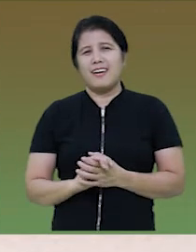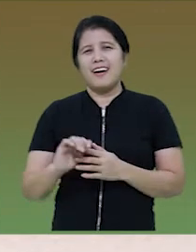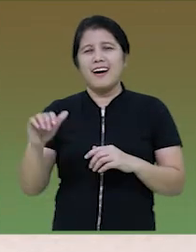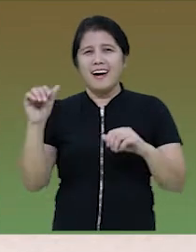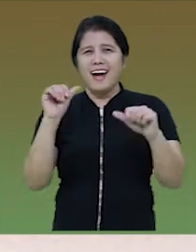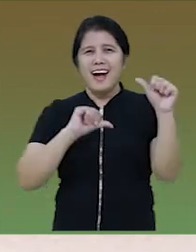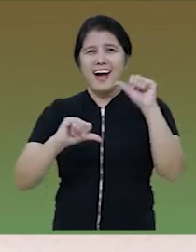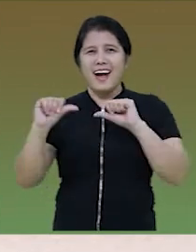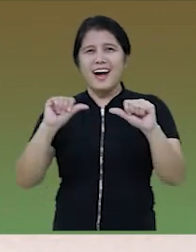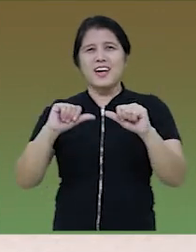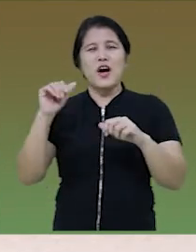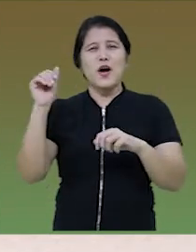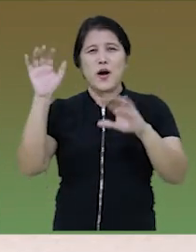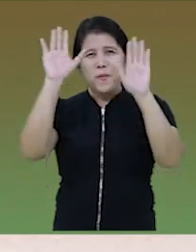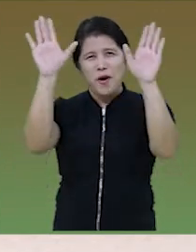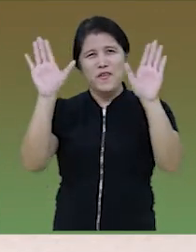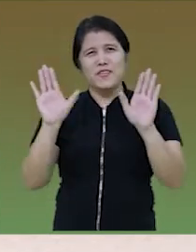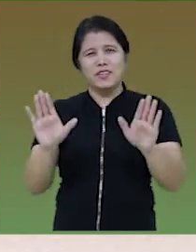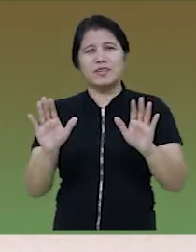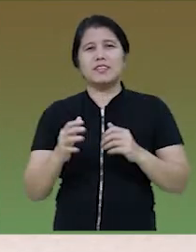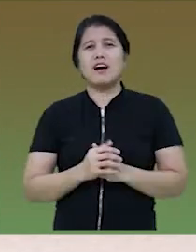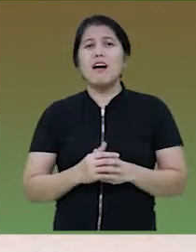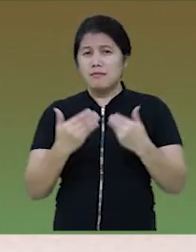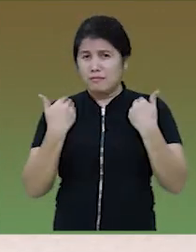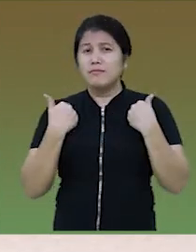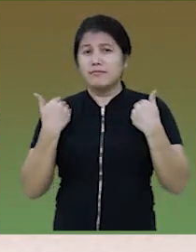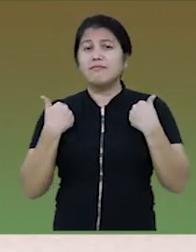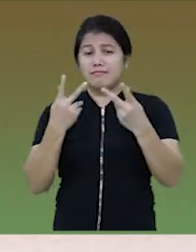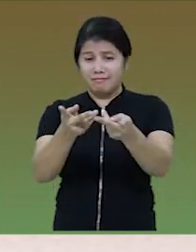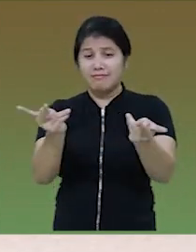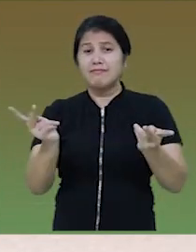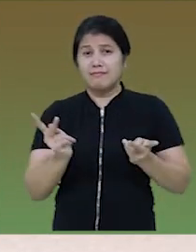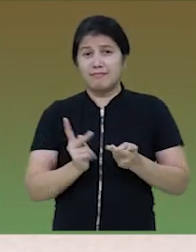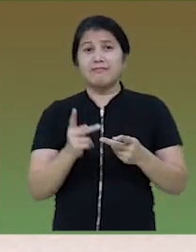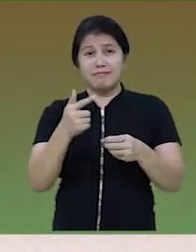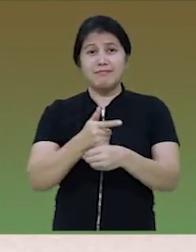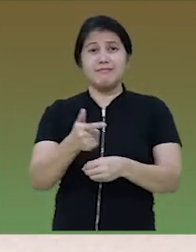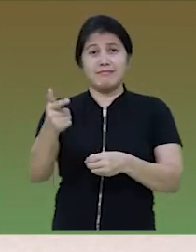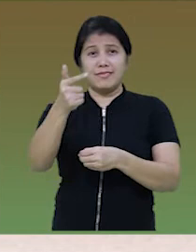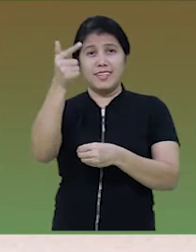Agamarvelous! Umuukupa ng espasyo ang gas.